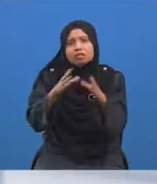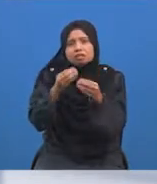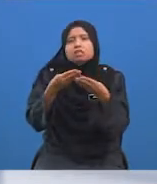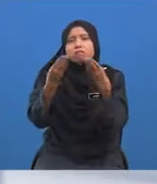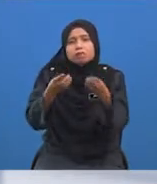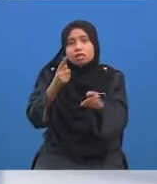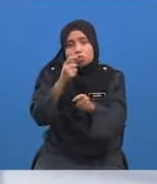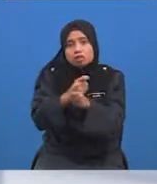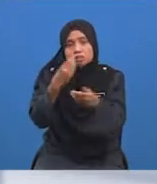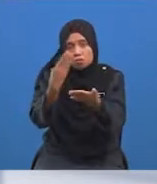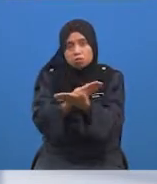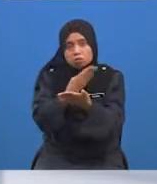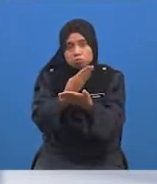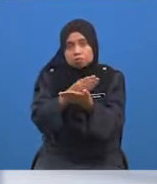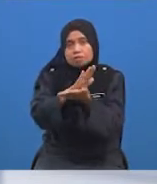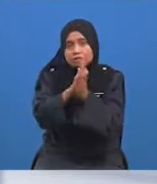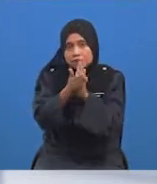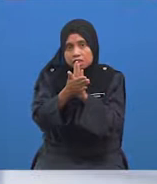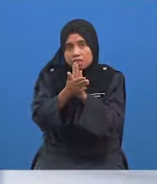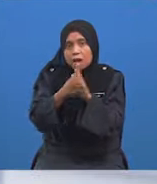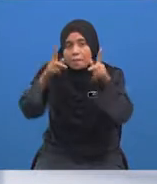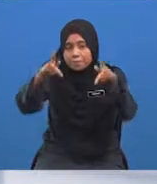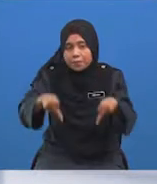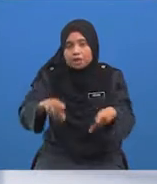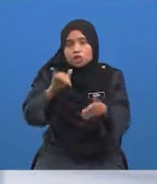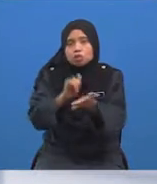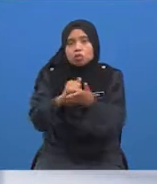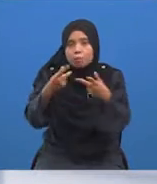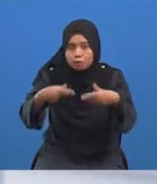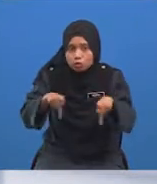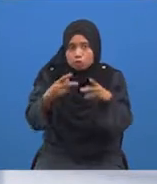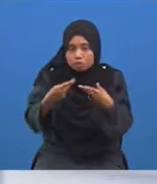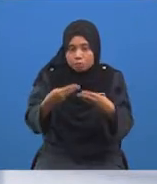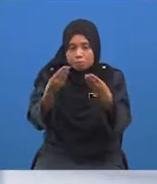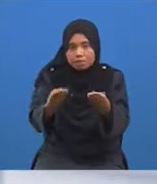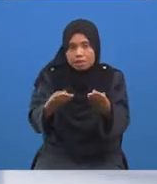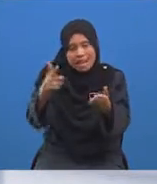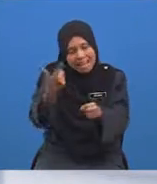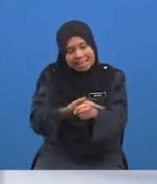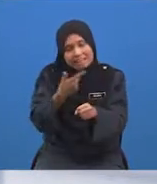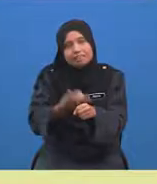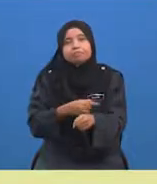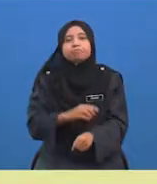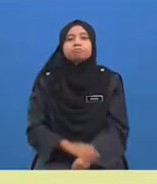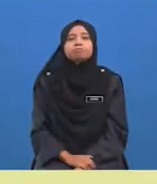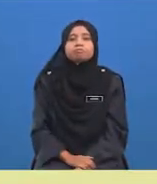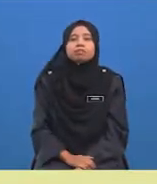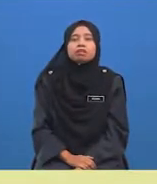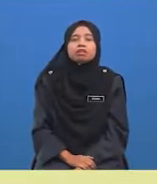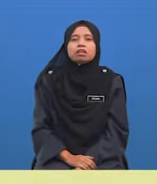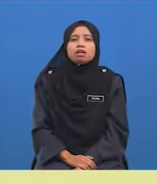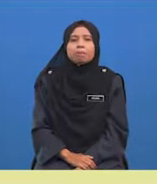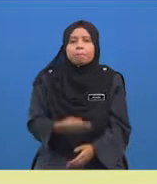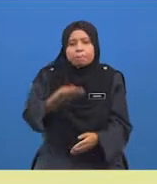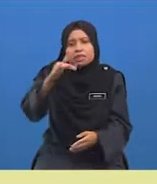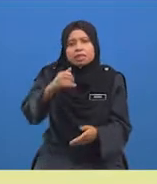tugas baru, maka pekerja berkenaan perlu diberi latihan. Perkara yang